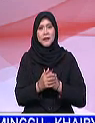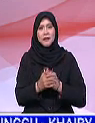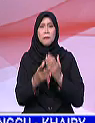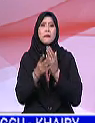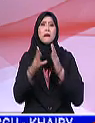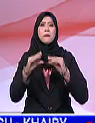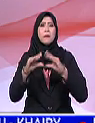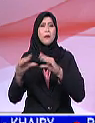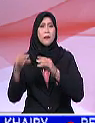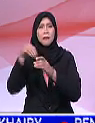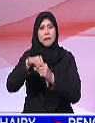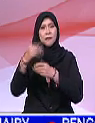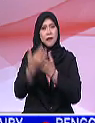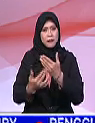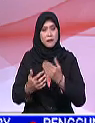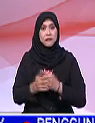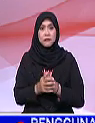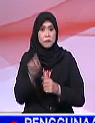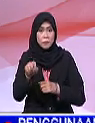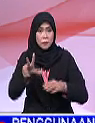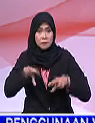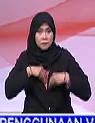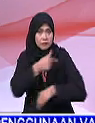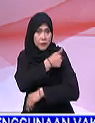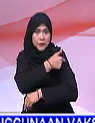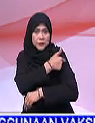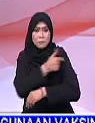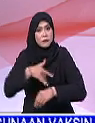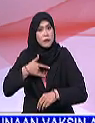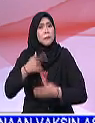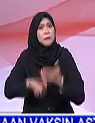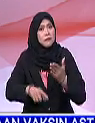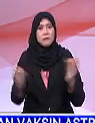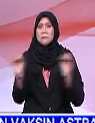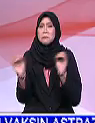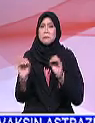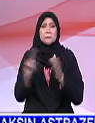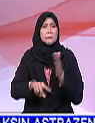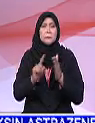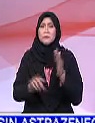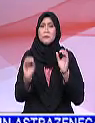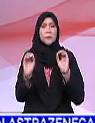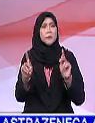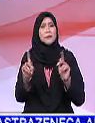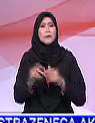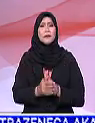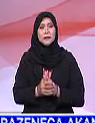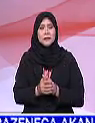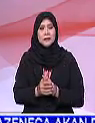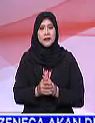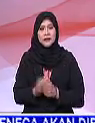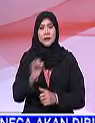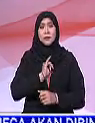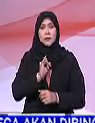lemak dalam darah. Jadi ya. Lepas terima suntikan, tak ada rasa apa-apa? Tak ada rasa apa-apa. Tak ada rasa apa. Bagi